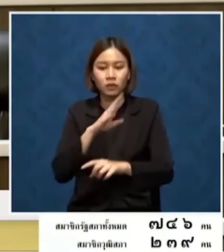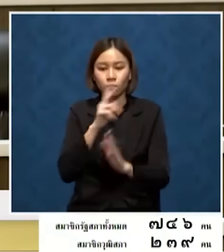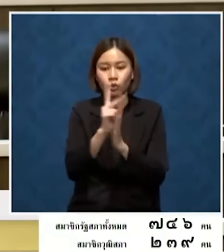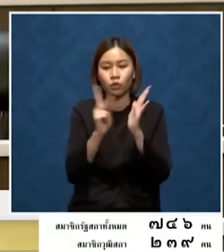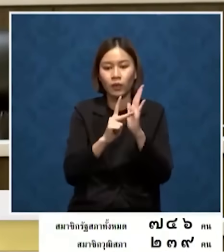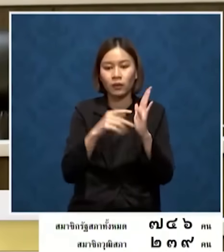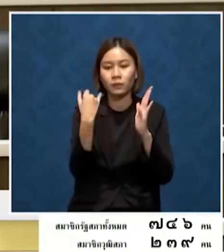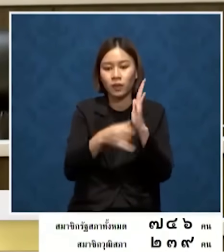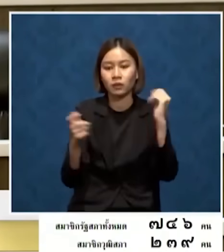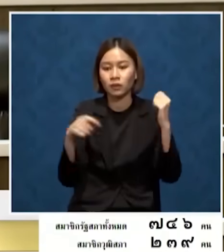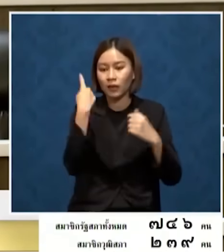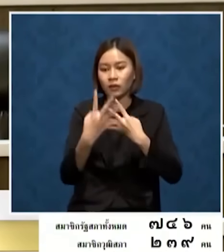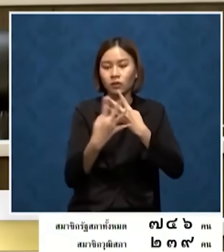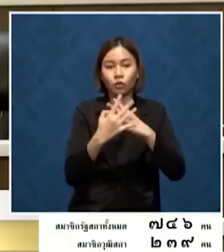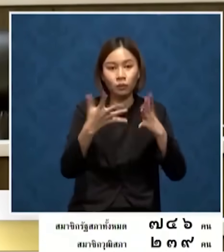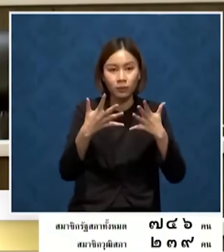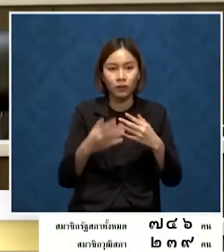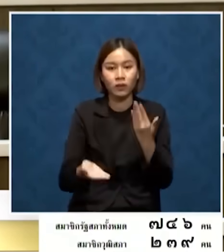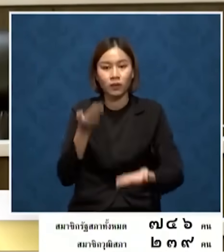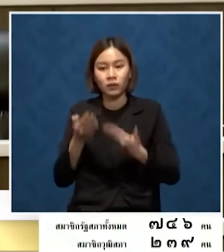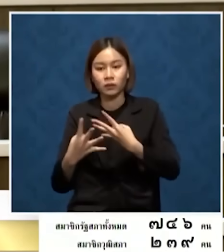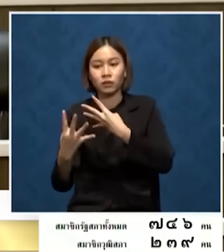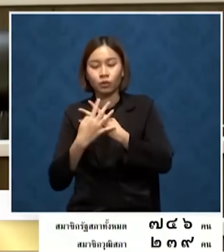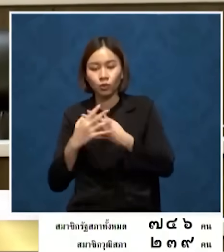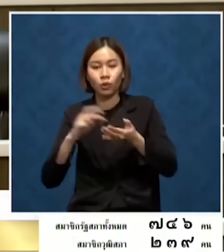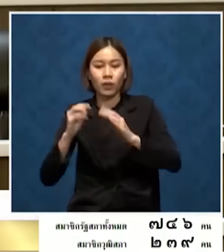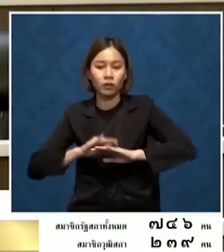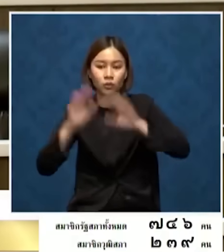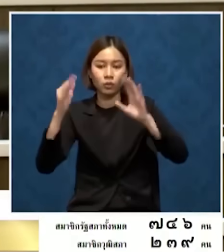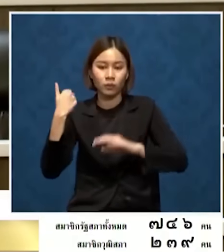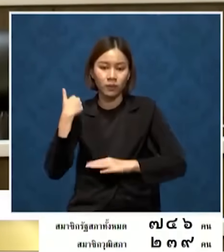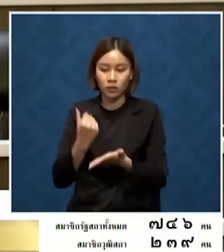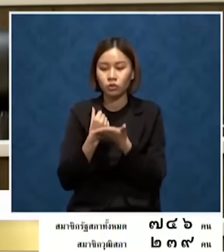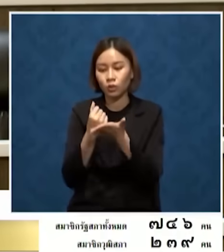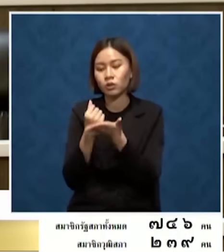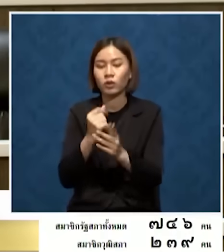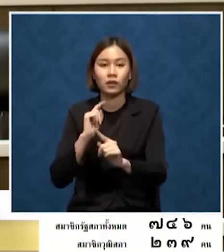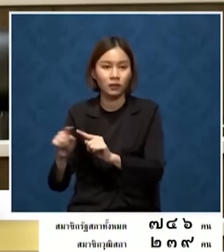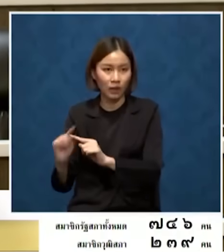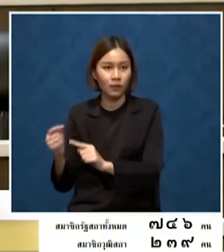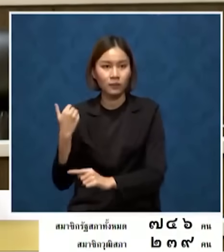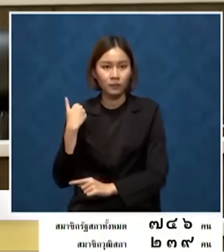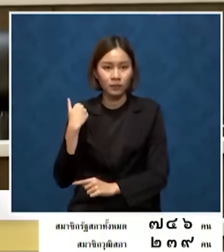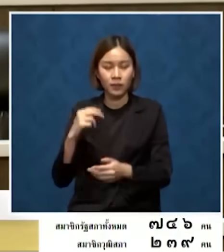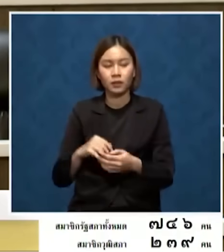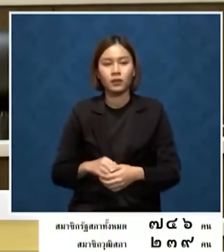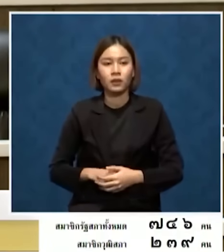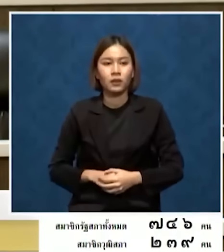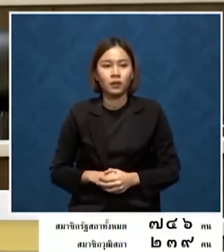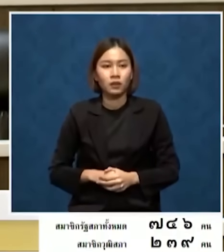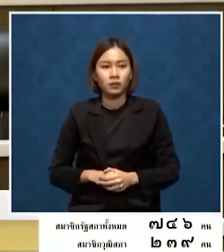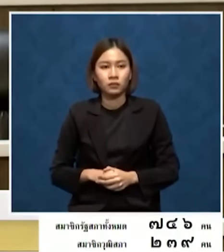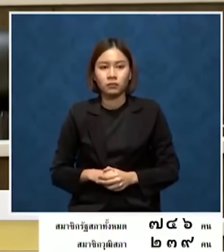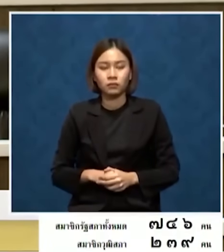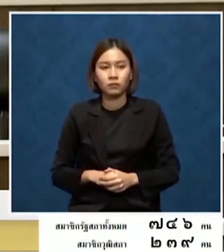ทวินเปลี่ยนสียังอภิปรายกระตุกสติรัฐบาลผ่านนายกประมาณว่าให้รัฐบาลคำนึงถึงการปฏิบั